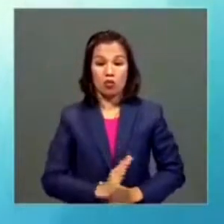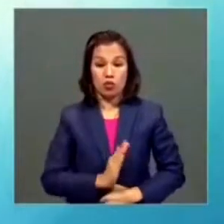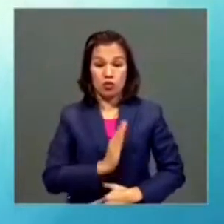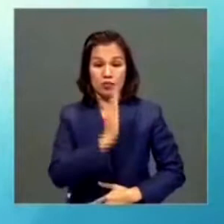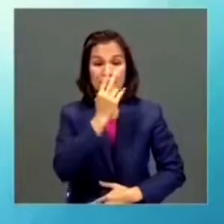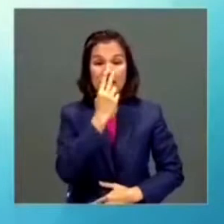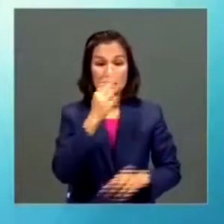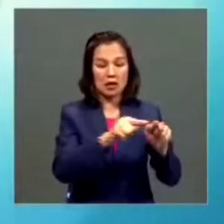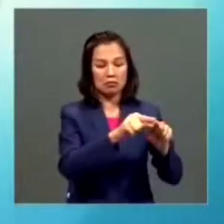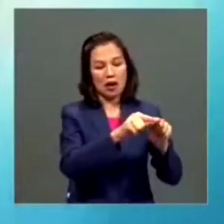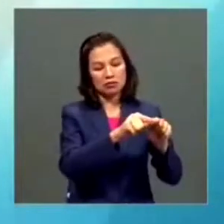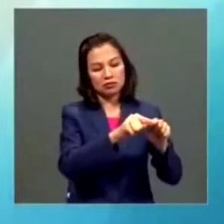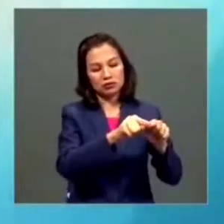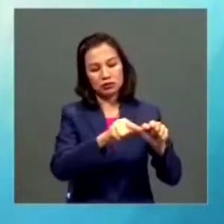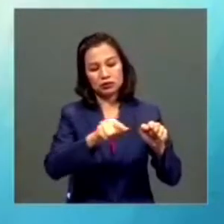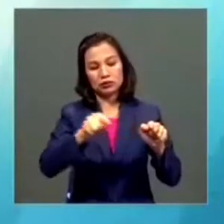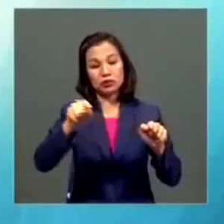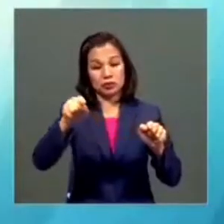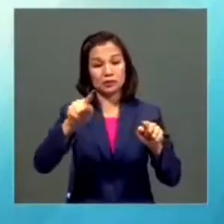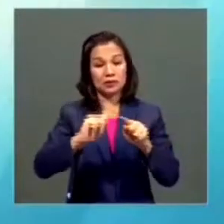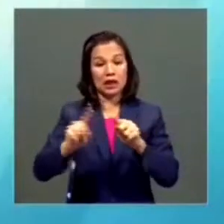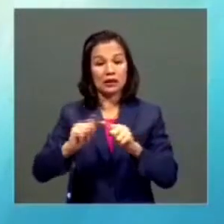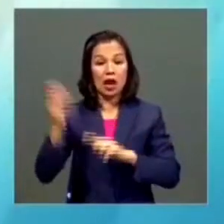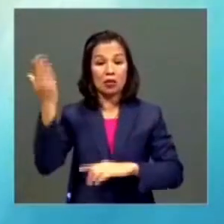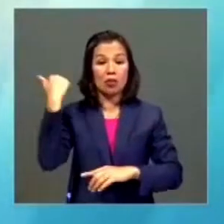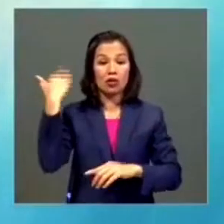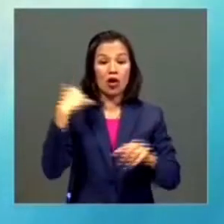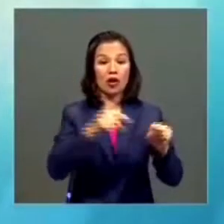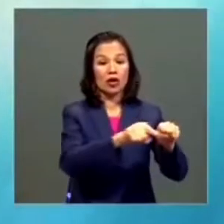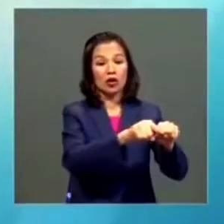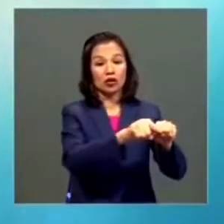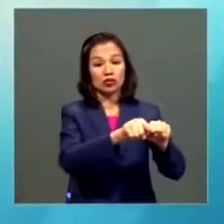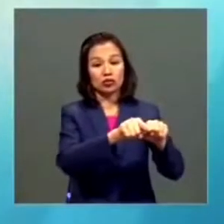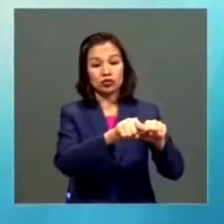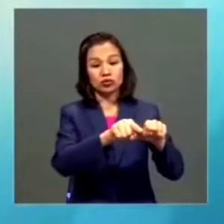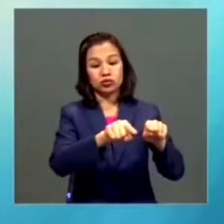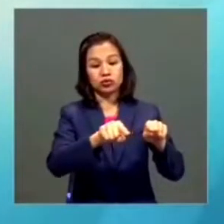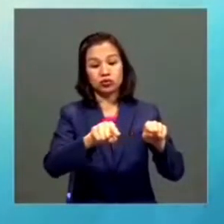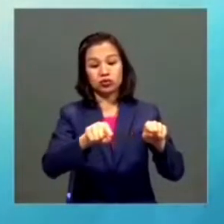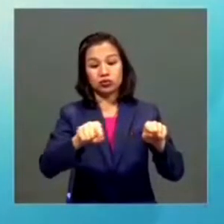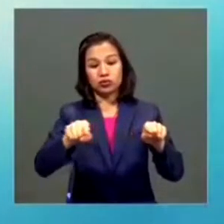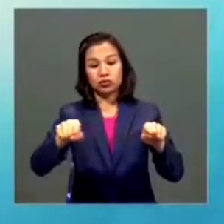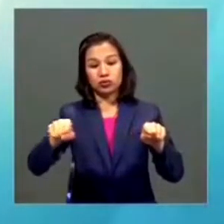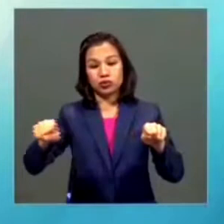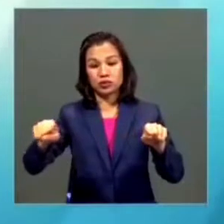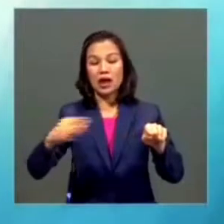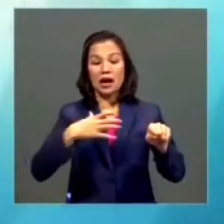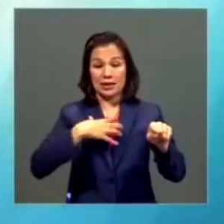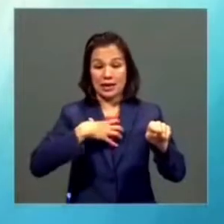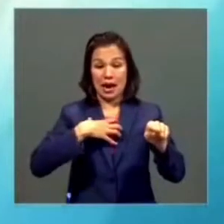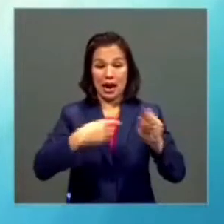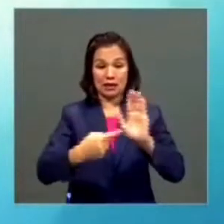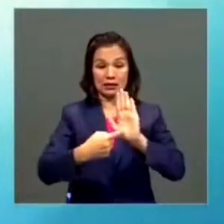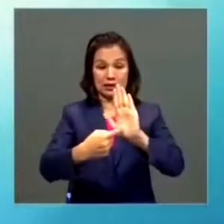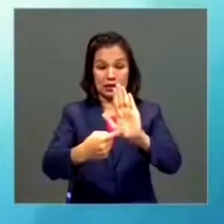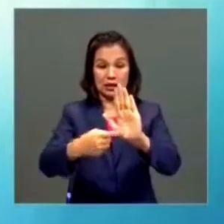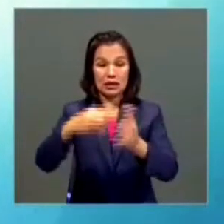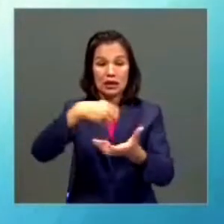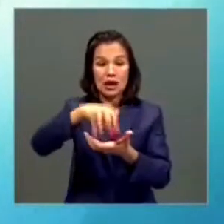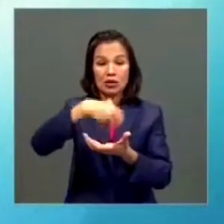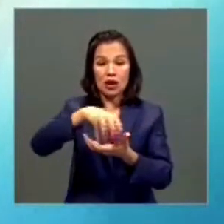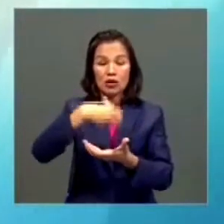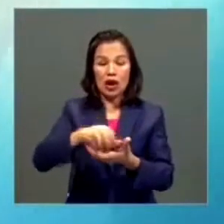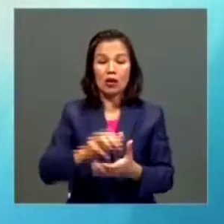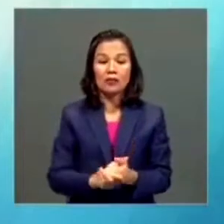flat curve หรือคือกราฟที่ลาบๆเรียบๆมาที่ผมอยากให้เห็นว่าอันนี้แบ่ง